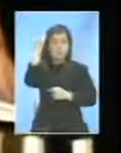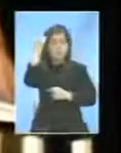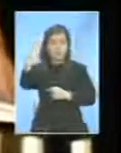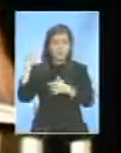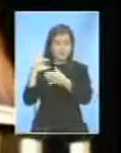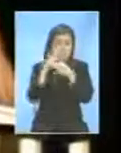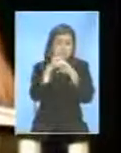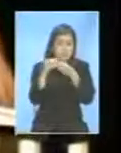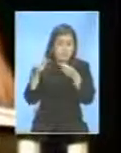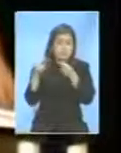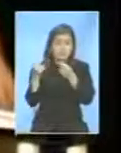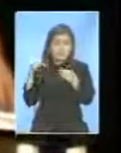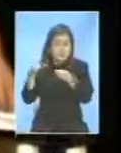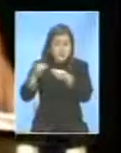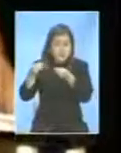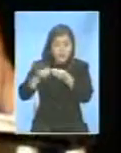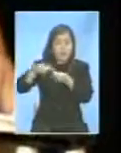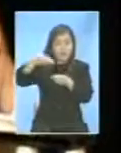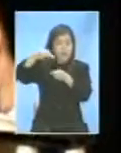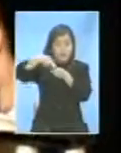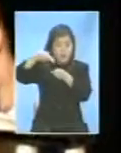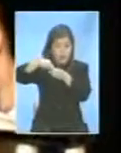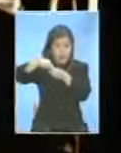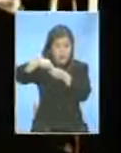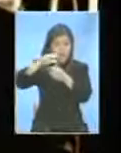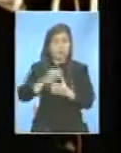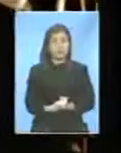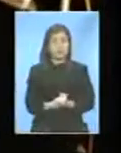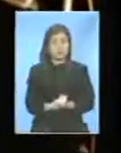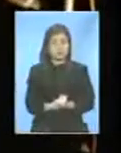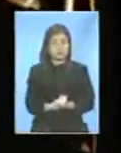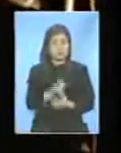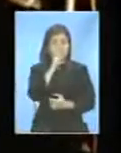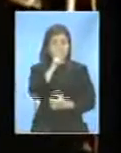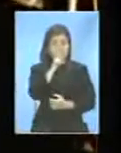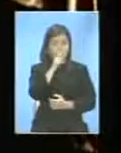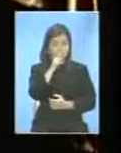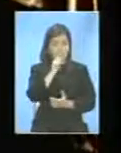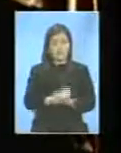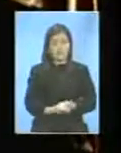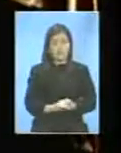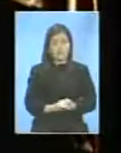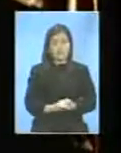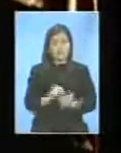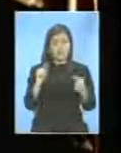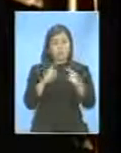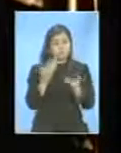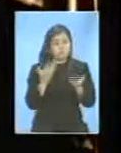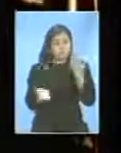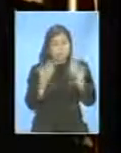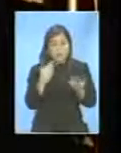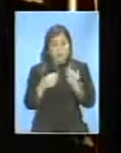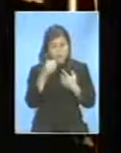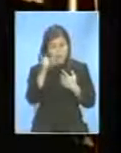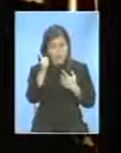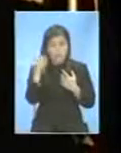การเอื้อประโยชน์ด้วยมิชอบนี่นะฮะและใครก็ตามที่อภิปรายพาดพิงถึงทักษิณแน่นอนครับว่าก็จะมีส.ส.ซี